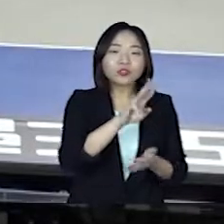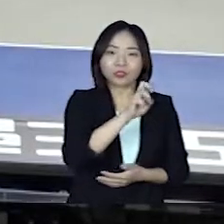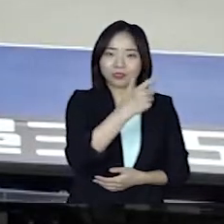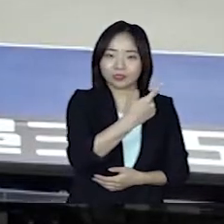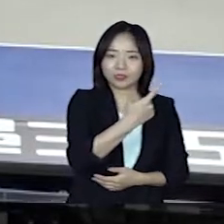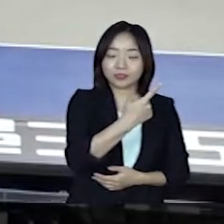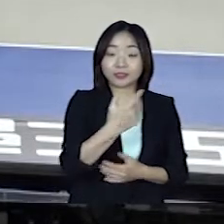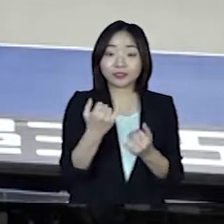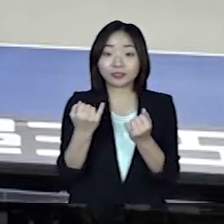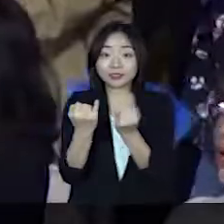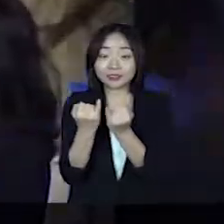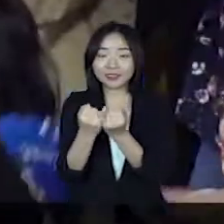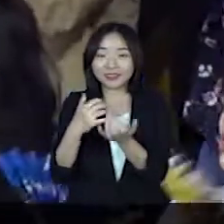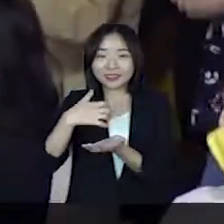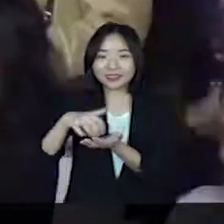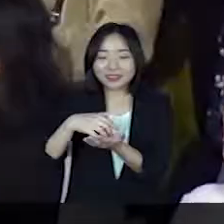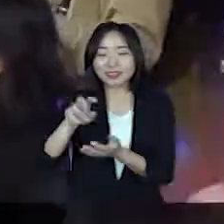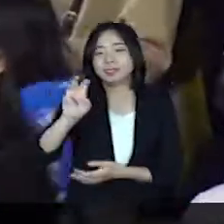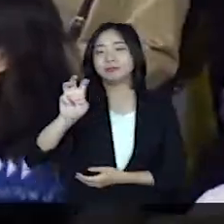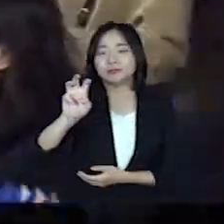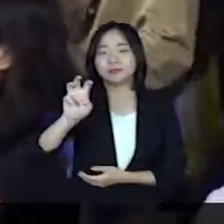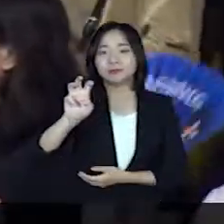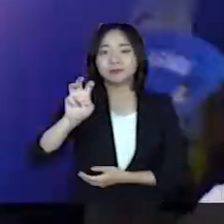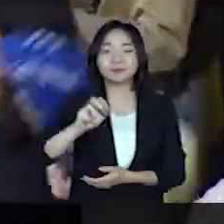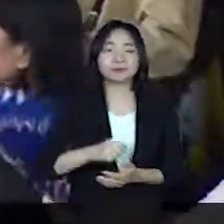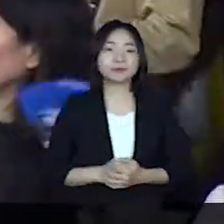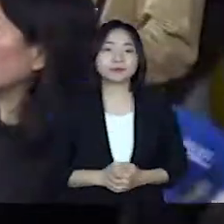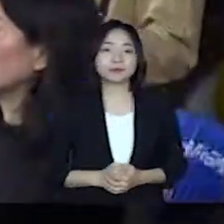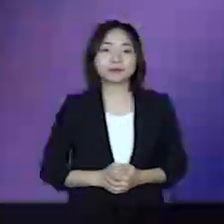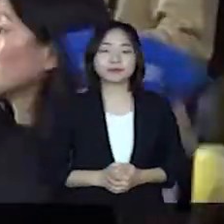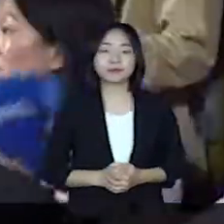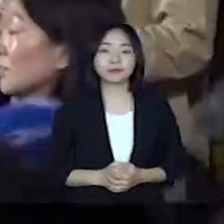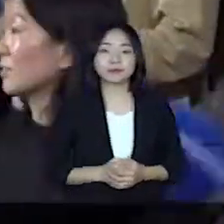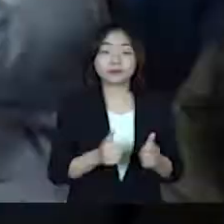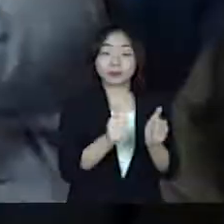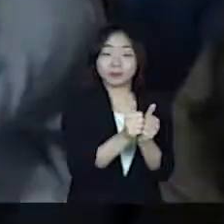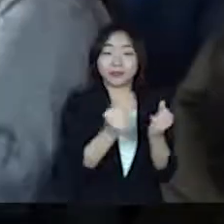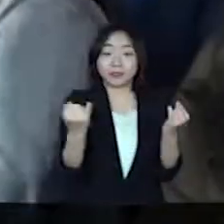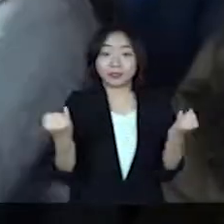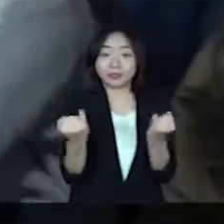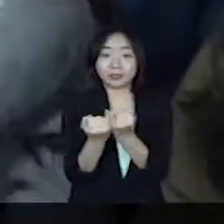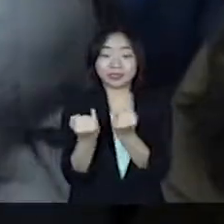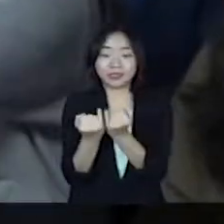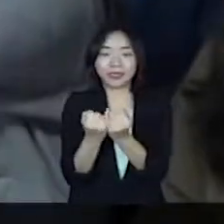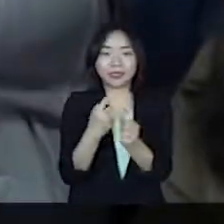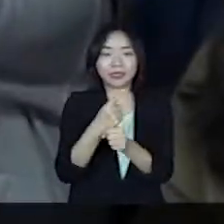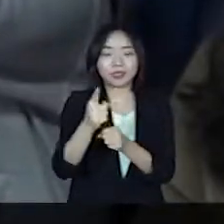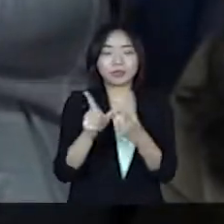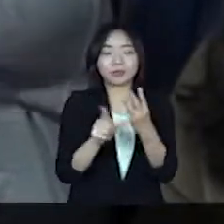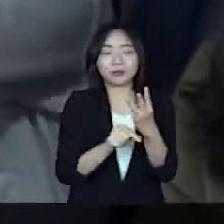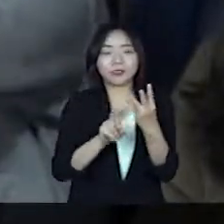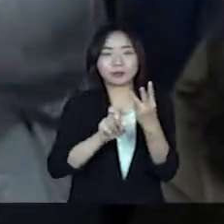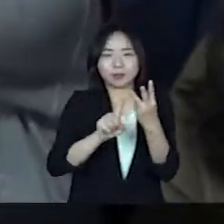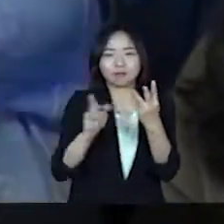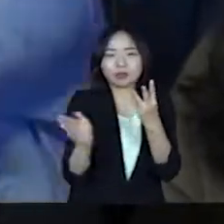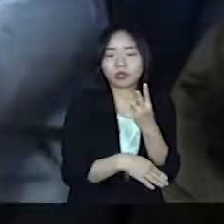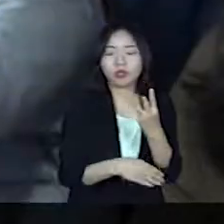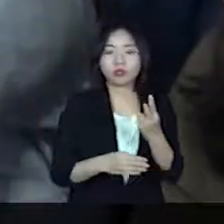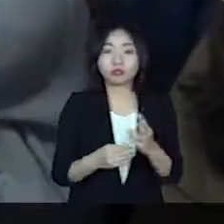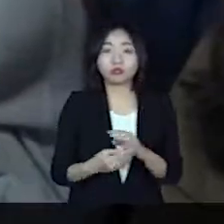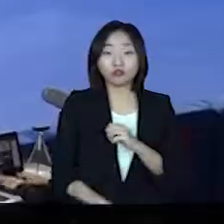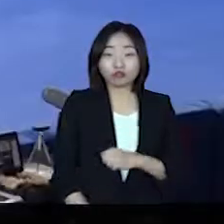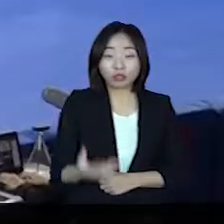팀당 36경기, 여자부 팀당 30경기 일정으로 열리며 남녀 플레이오프는 내년 3월